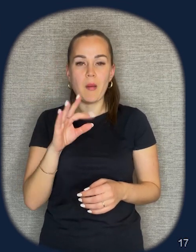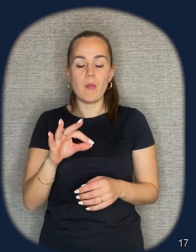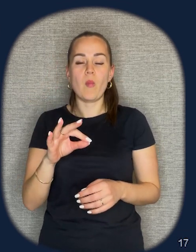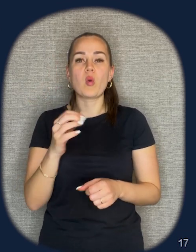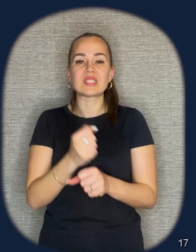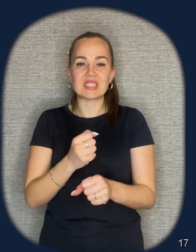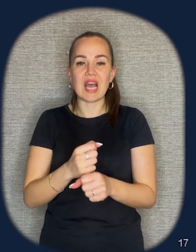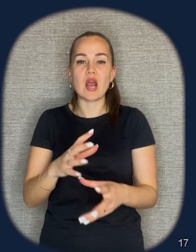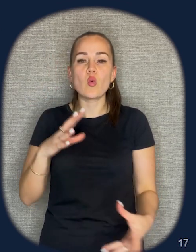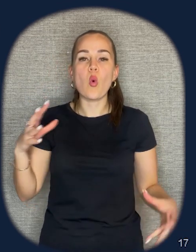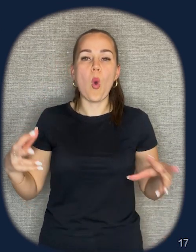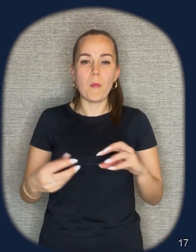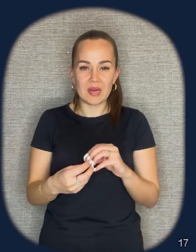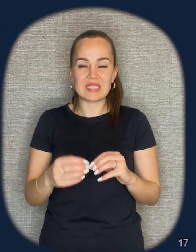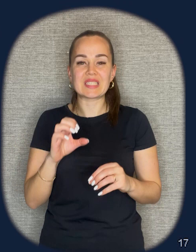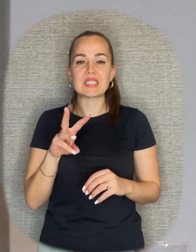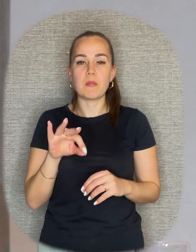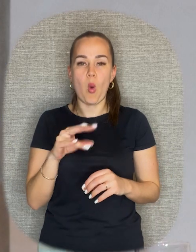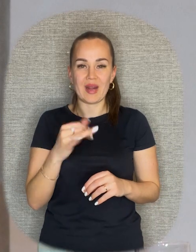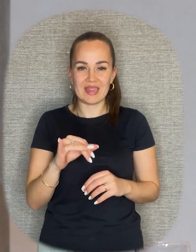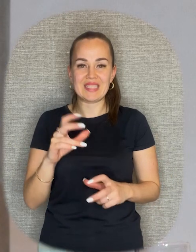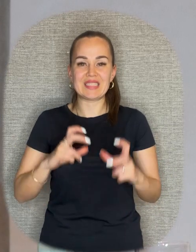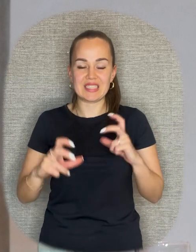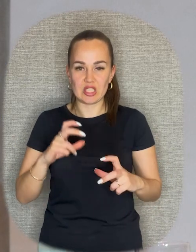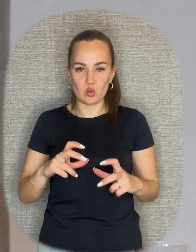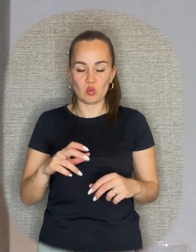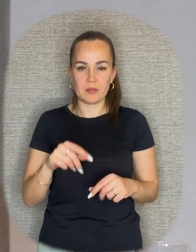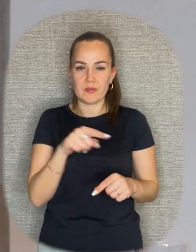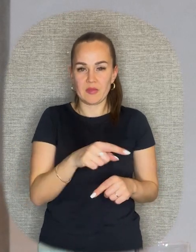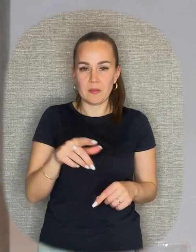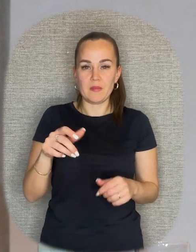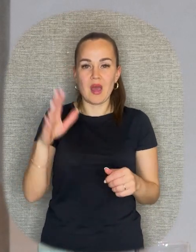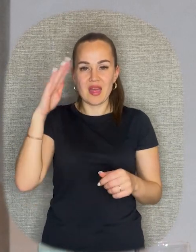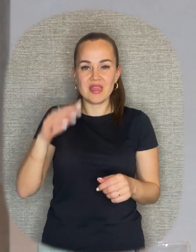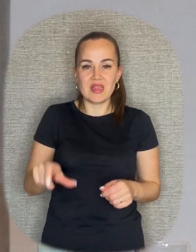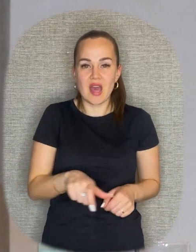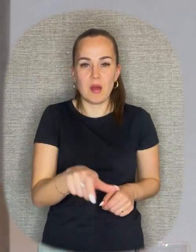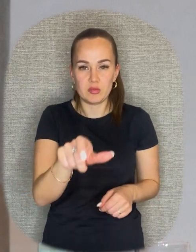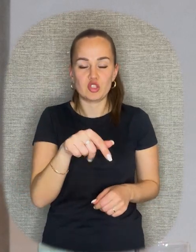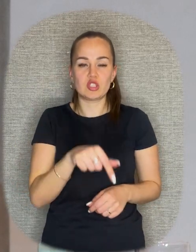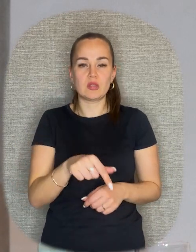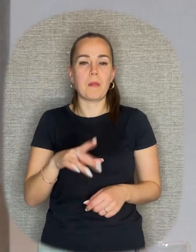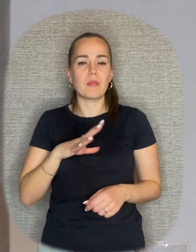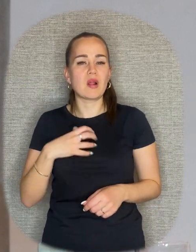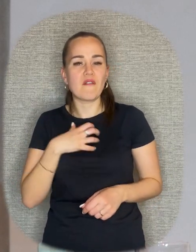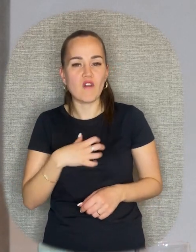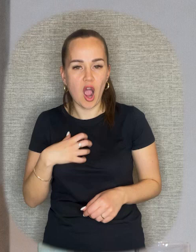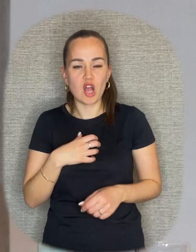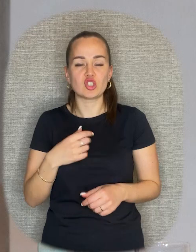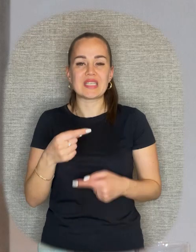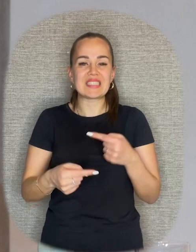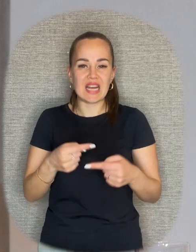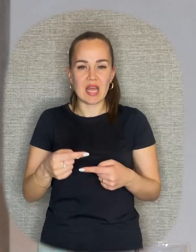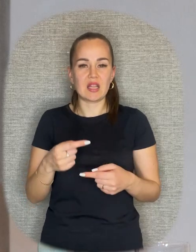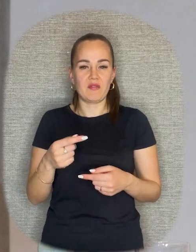созданию комплекса Смольного института Набережные вот здесь архитекторы считали особо